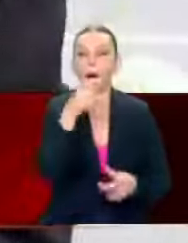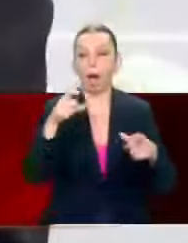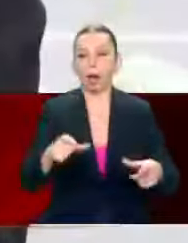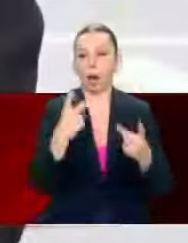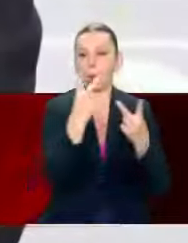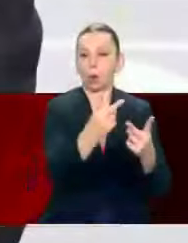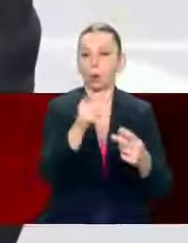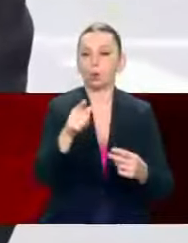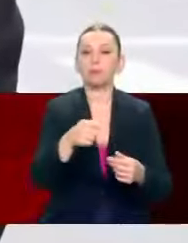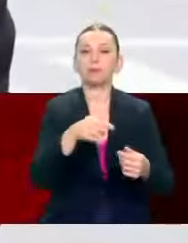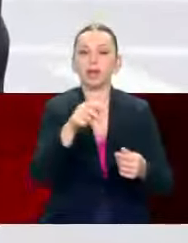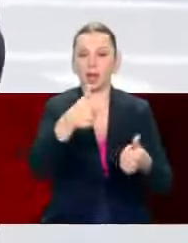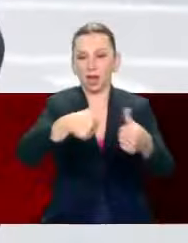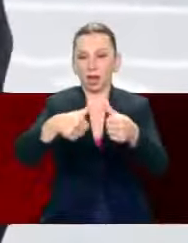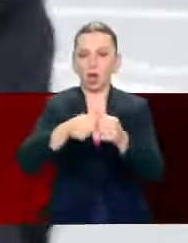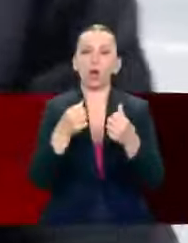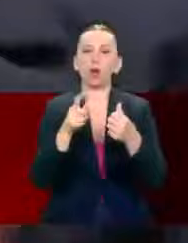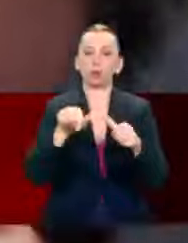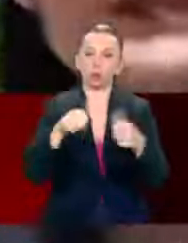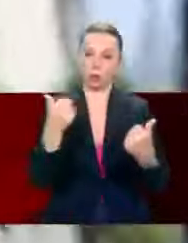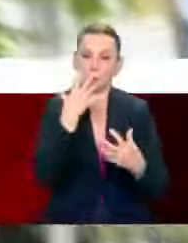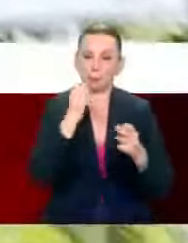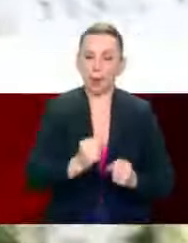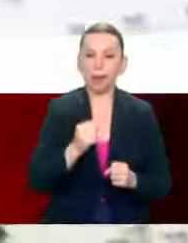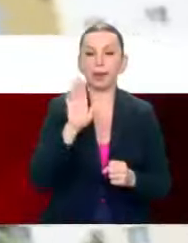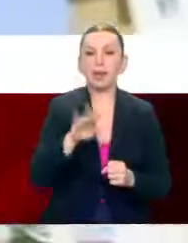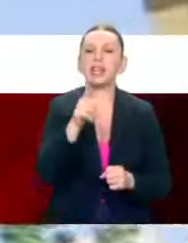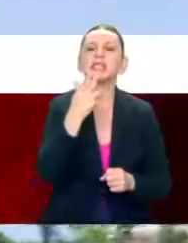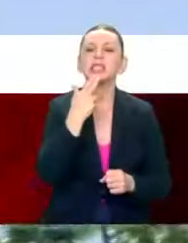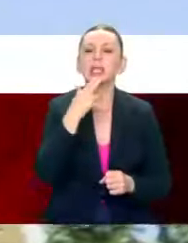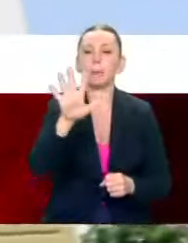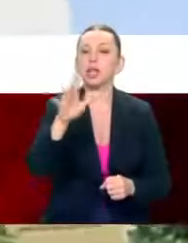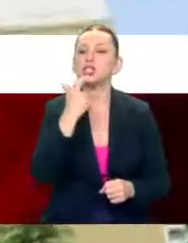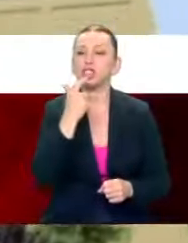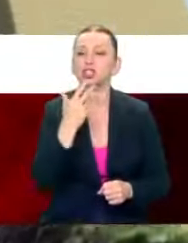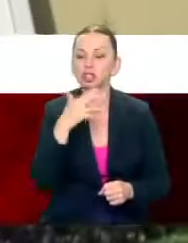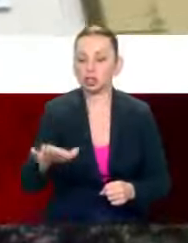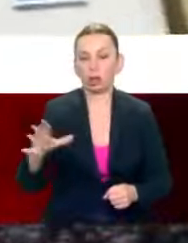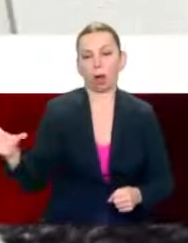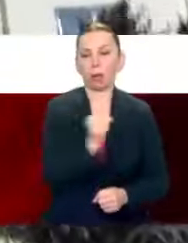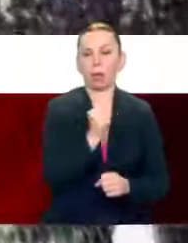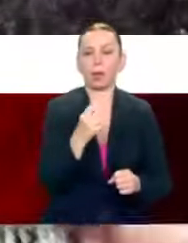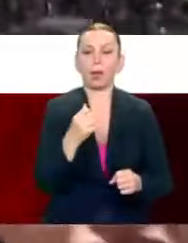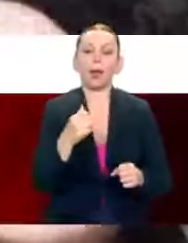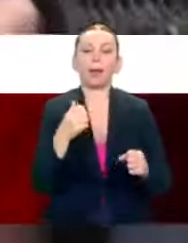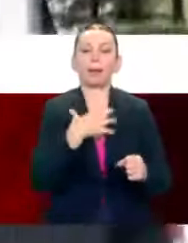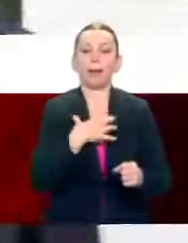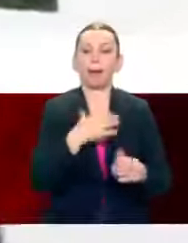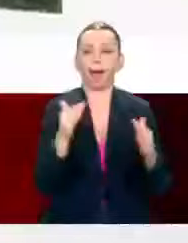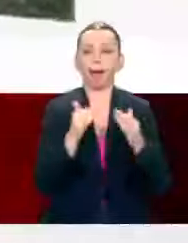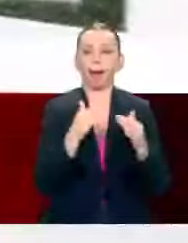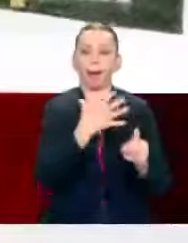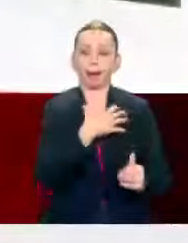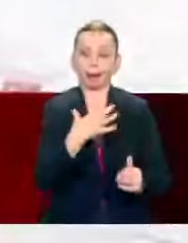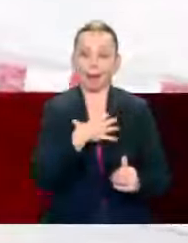Mahalle. İddiaya göre çift boşanma aşamasındaydı. Semiha Koca 5 yaşındaki kızını alarak annesinin yanına gelmişti. Yakup Koca dün öğle saatlerinde